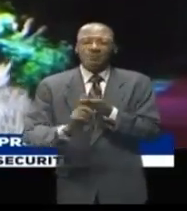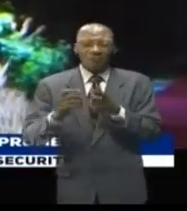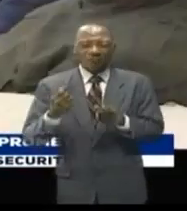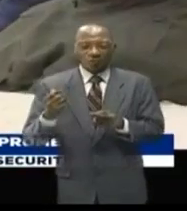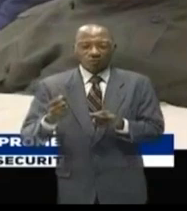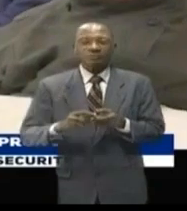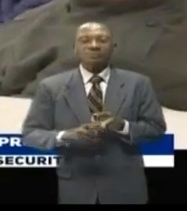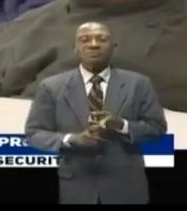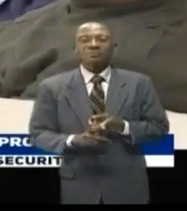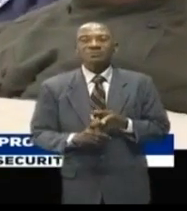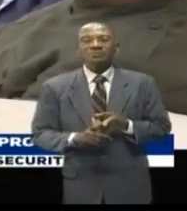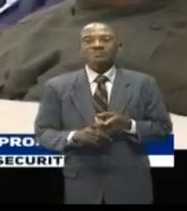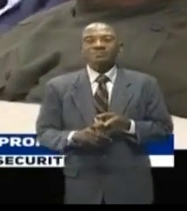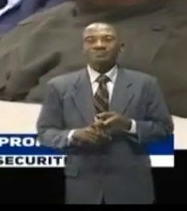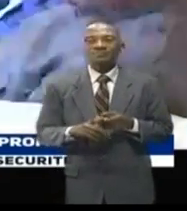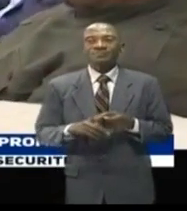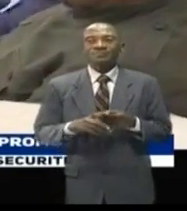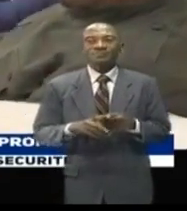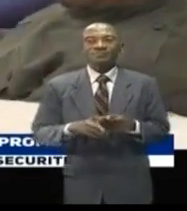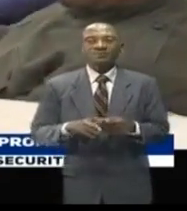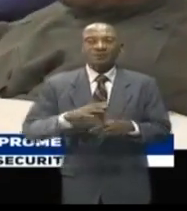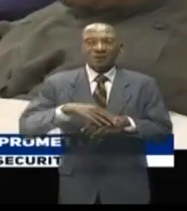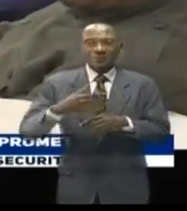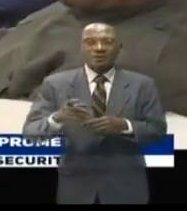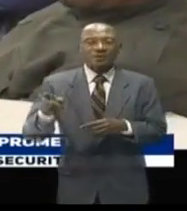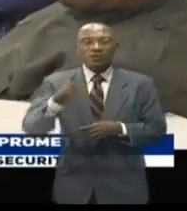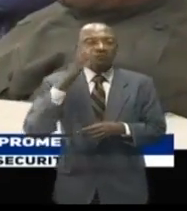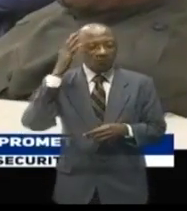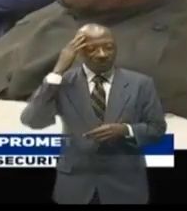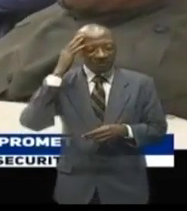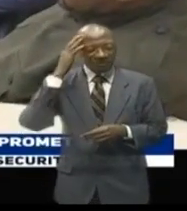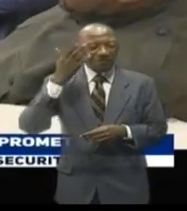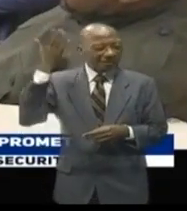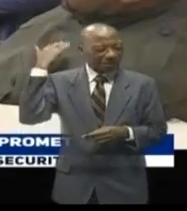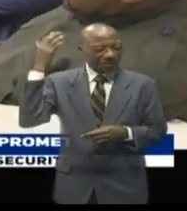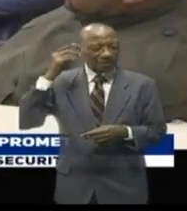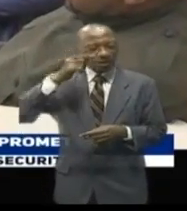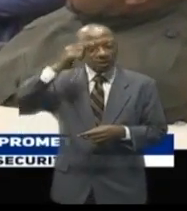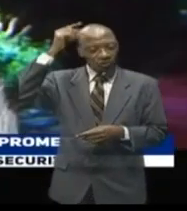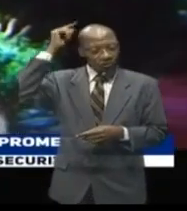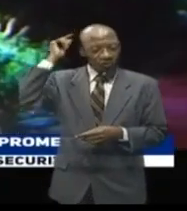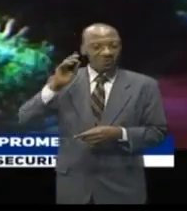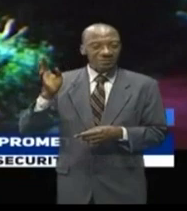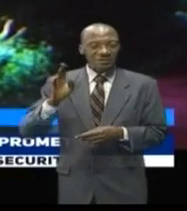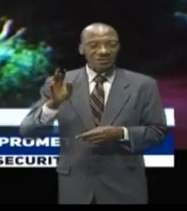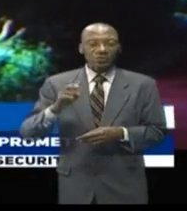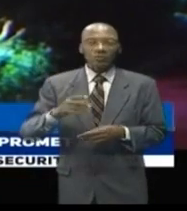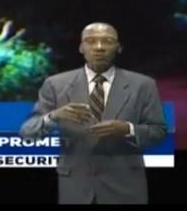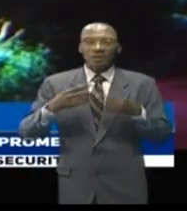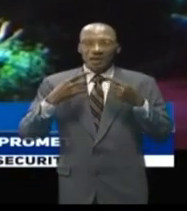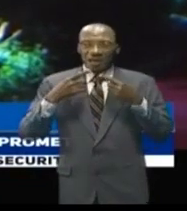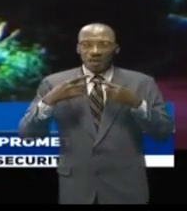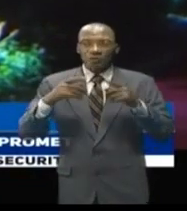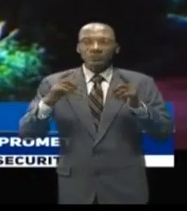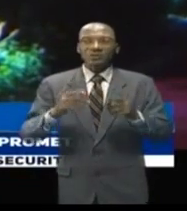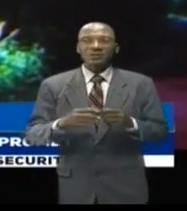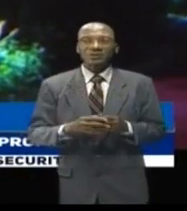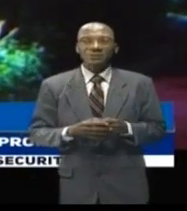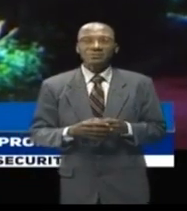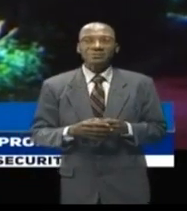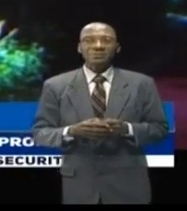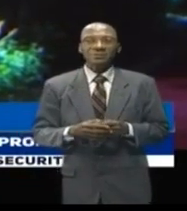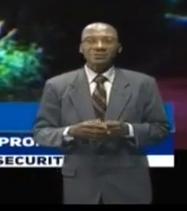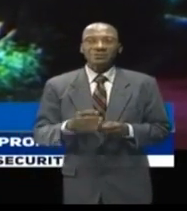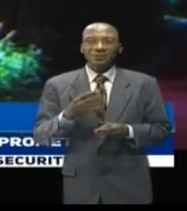ensuite vous savez aussi que depuis longtemps la Guinée-Bissau avait la RDC ce sont des pays qui sont de pays africains